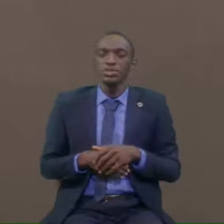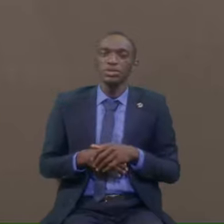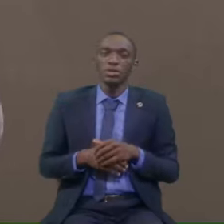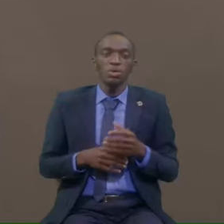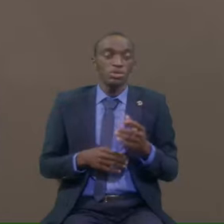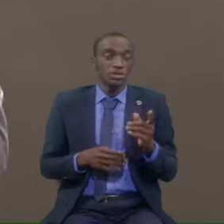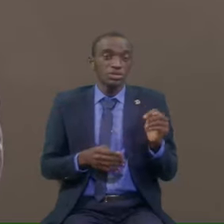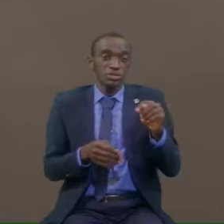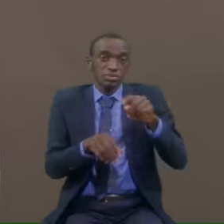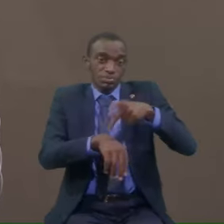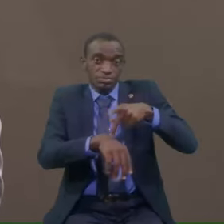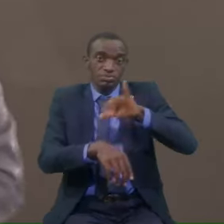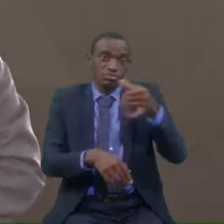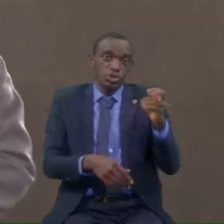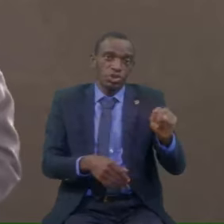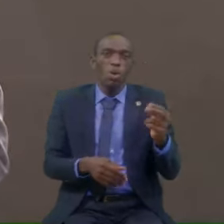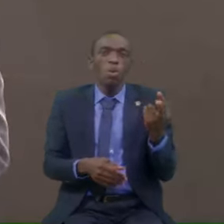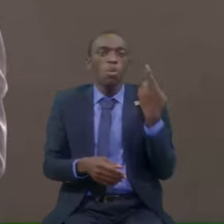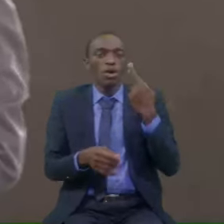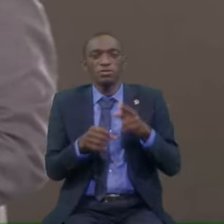il y avait l'Esprit de Dieu en eux.